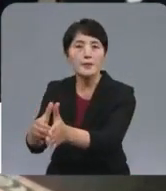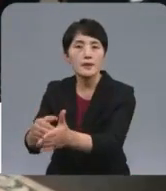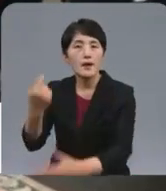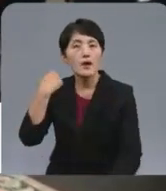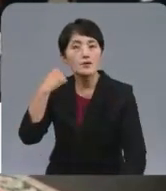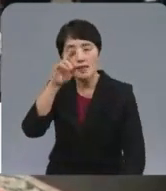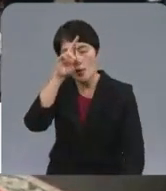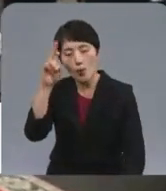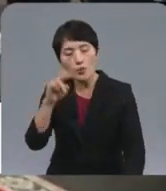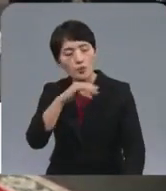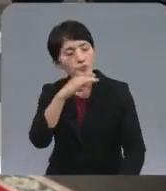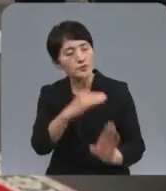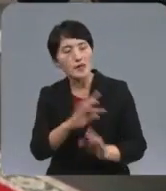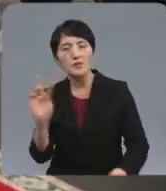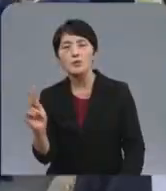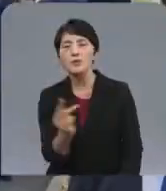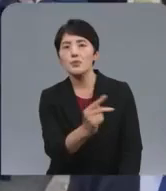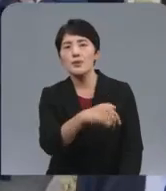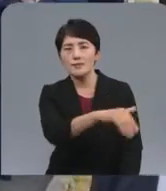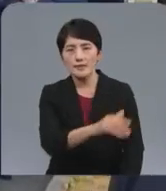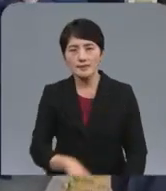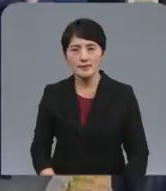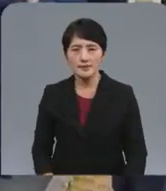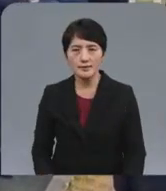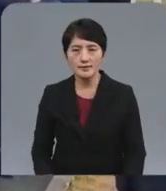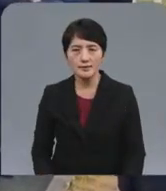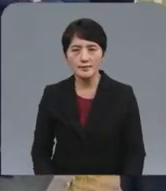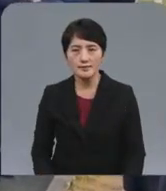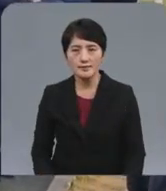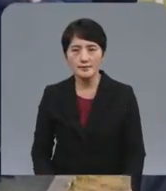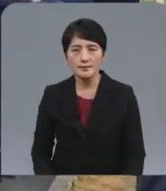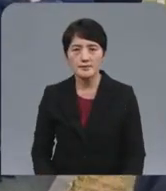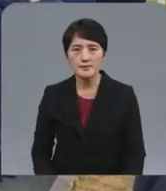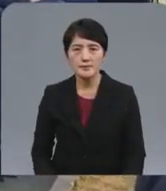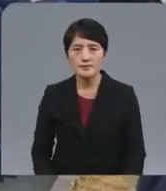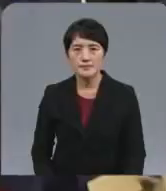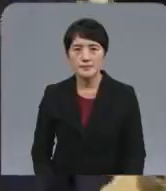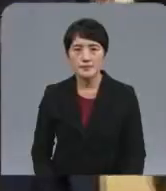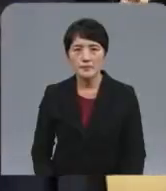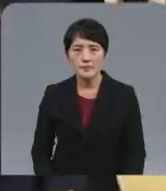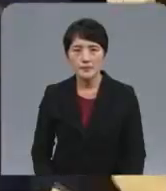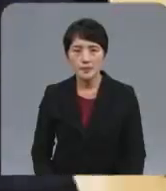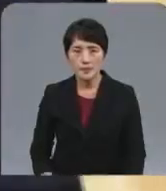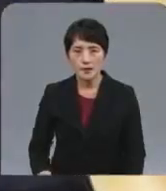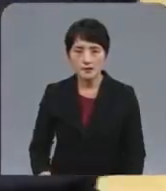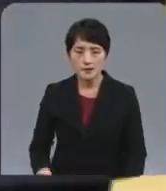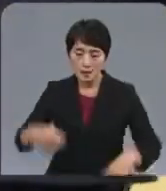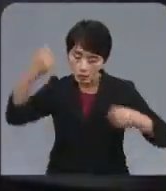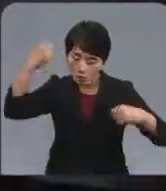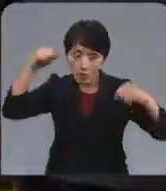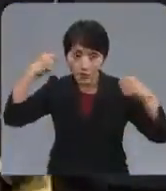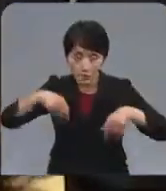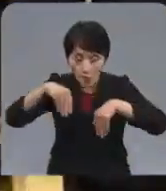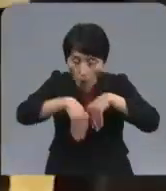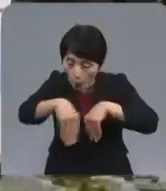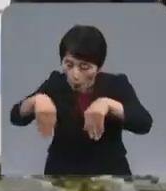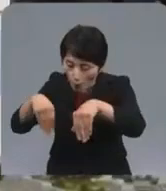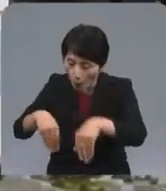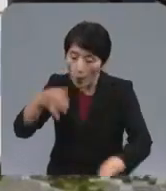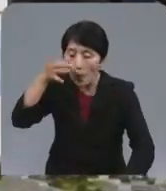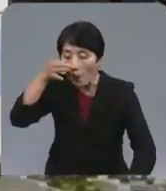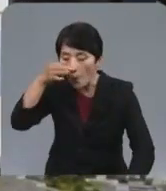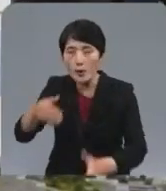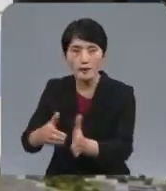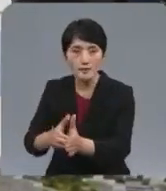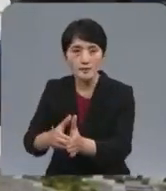với lịch trình Cuối Cùng diễn ra tại thành phố plativosovp và về nước vào buổi chiều cùng ngày trong ngày này ông Kim